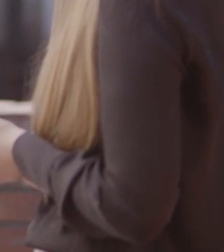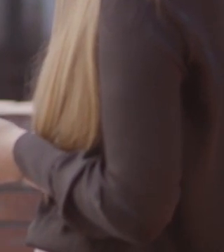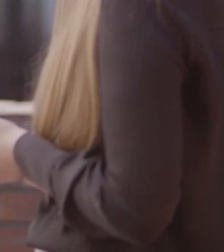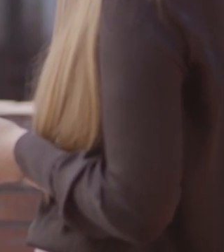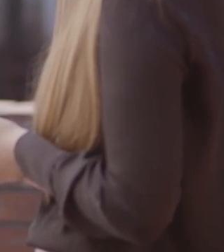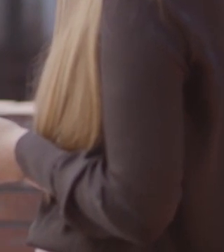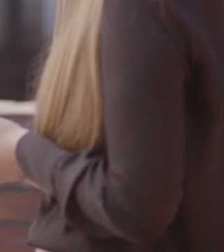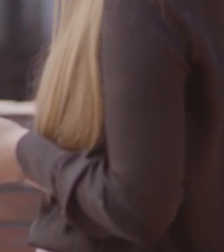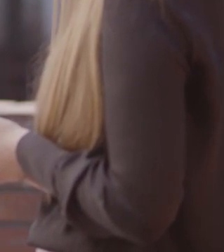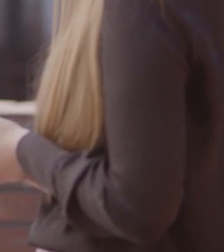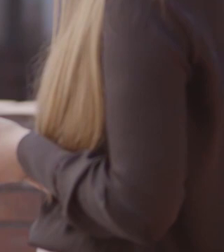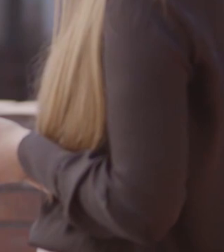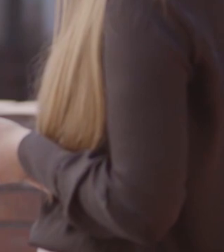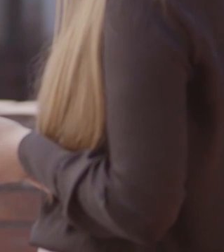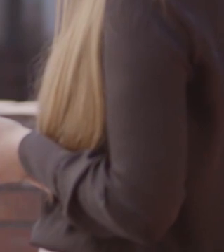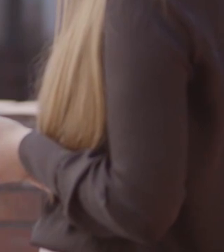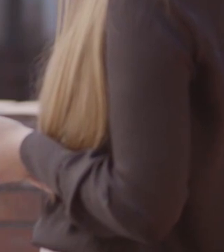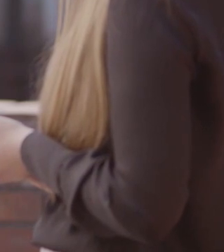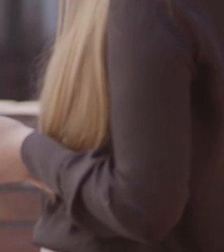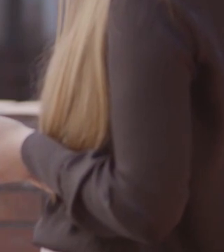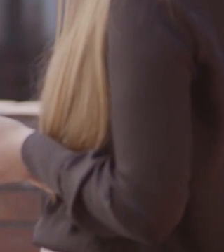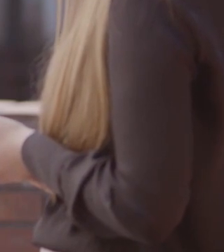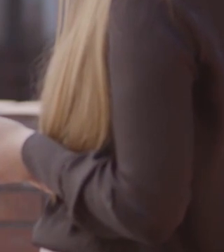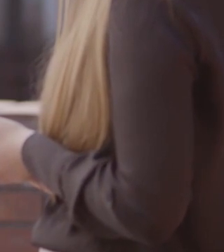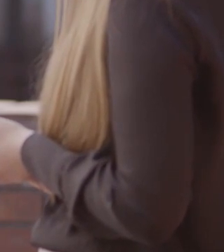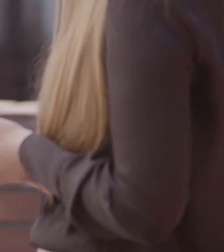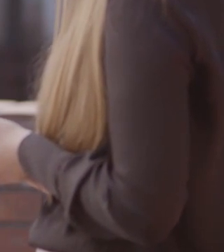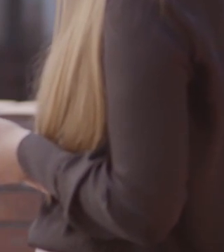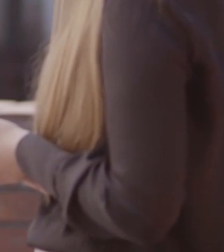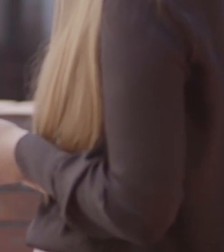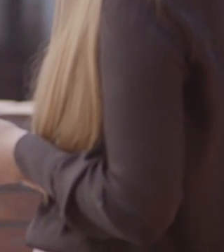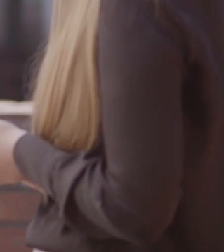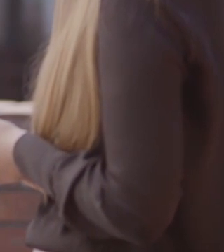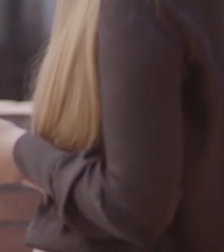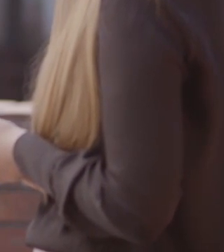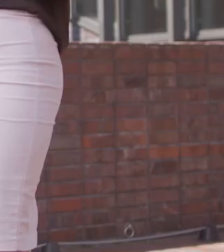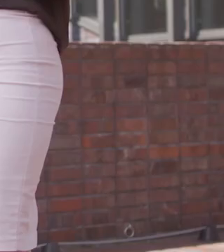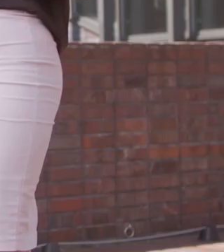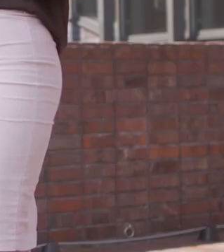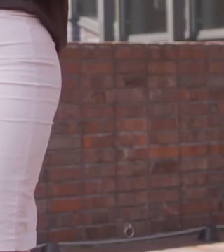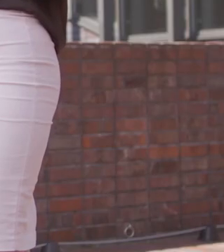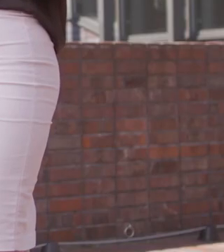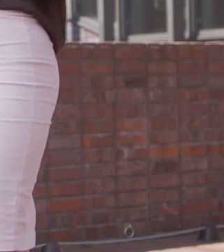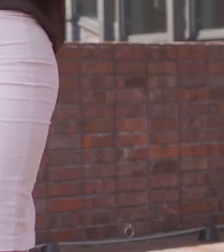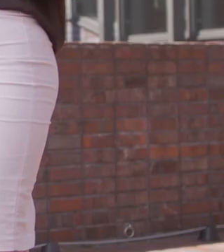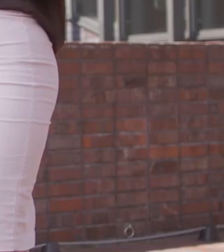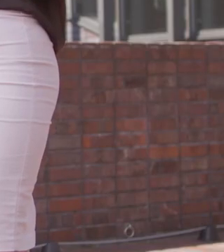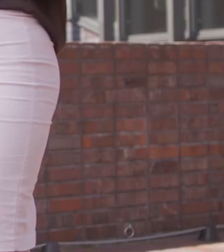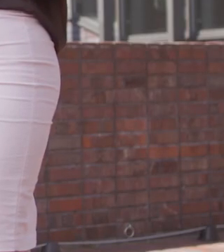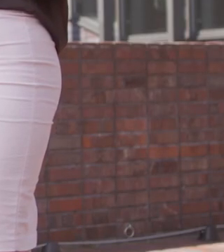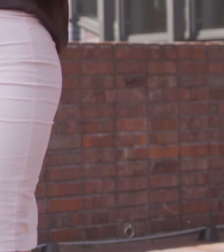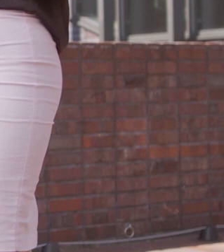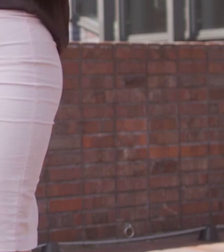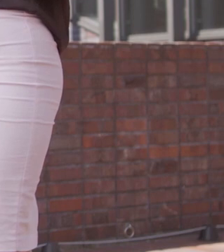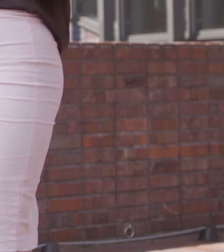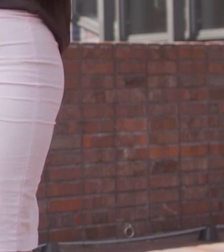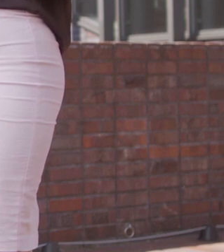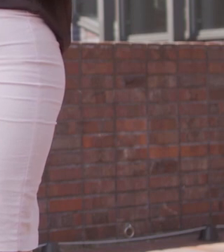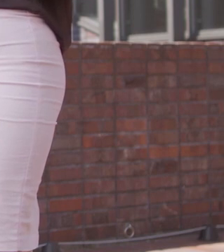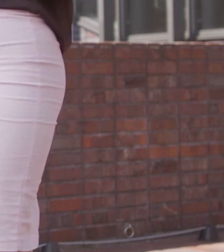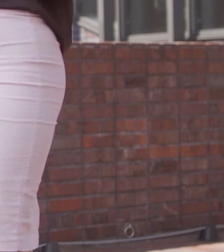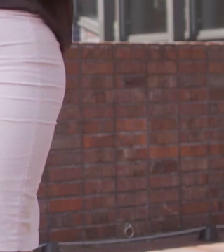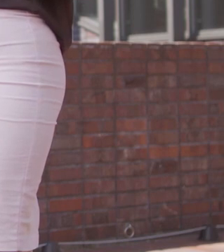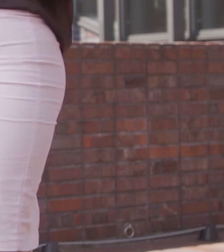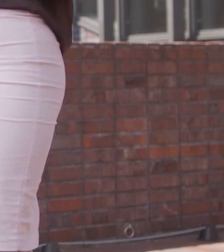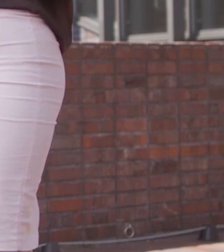studentach właśnie na Uniwersytecie Śląskim powstał program grantów rektora Uniwersytetu Śląskiego. W ramach tego programu studenci mogą wnioskować